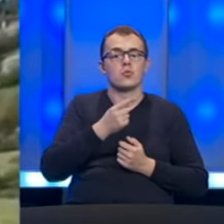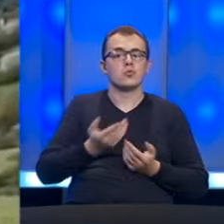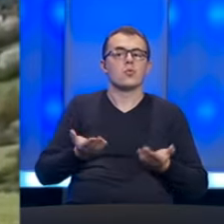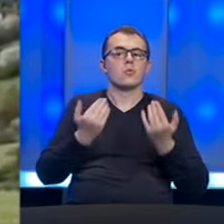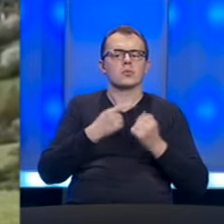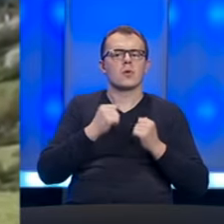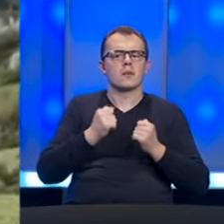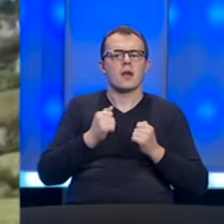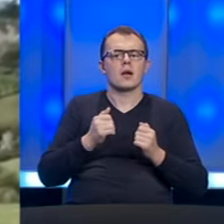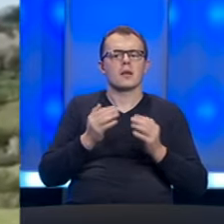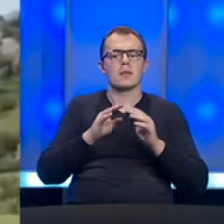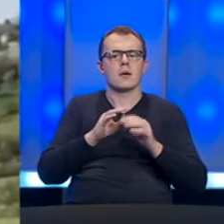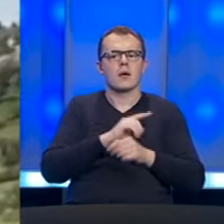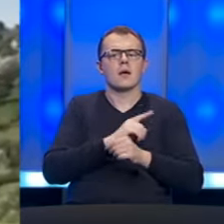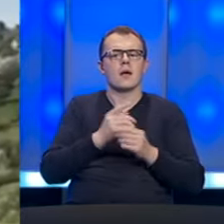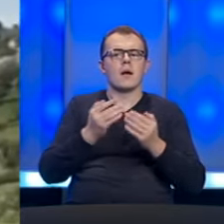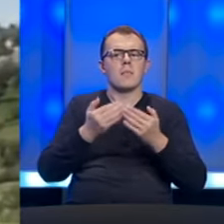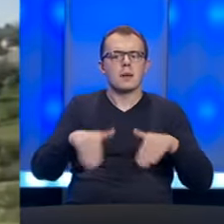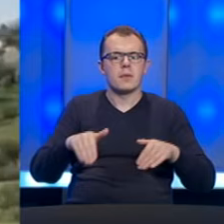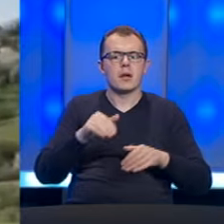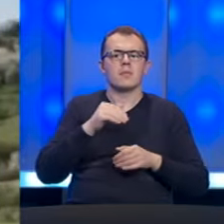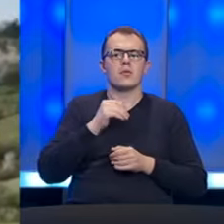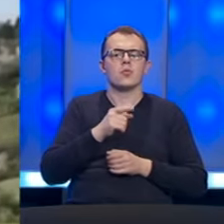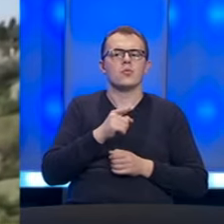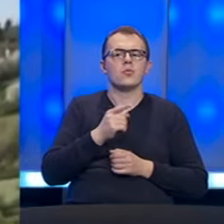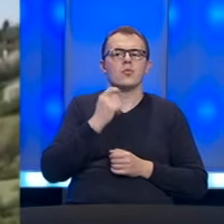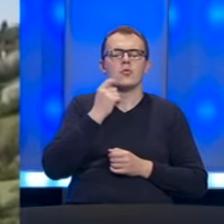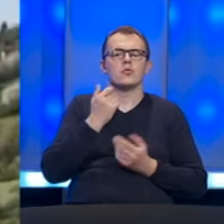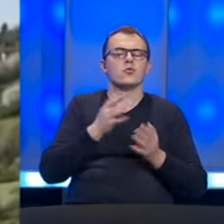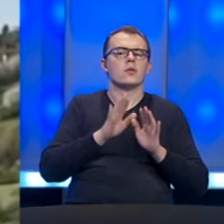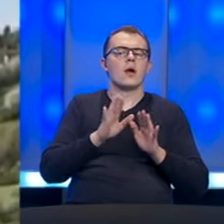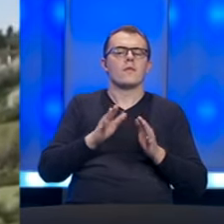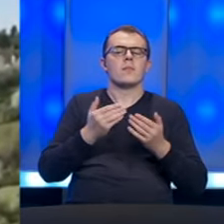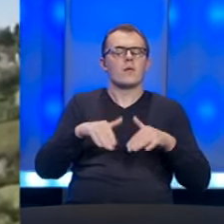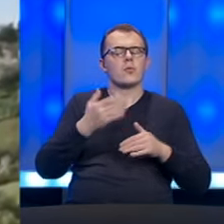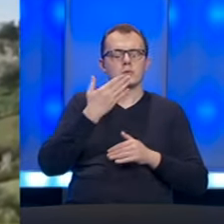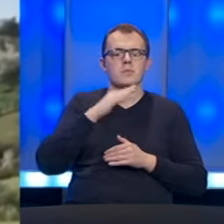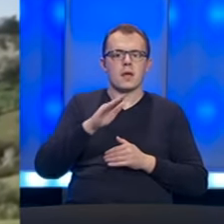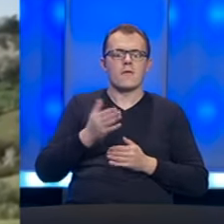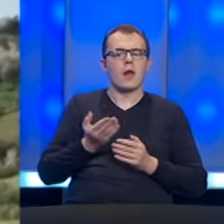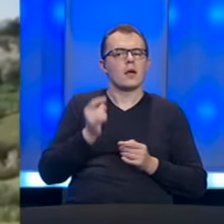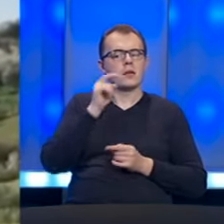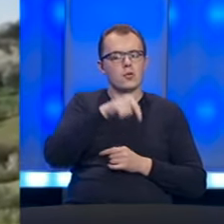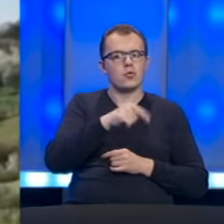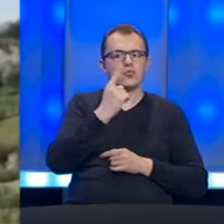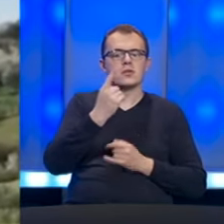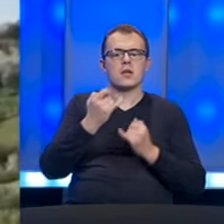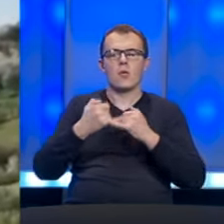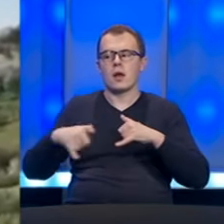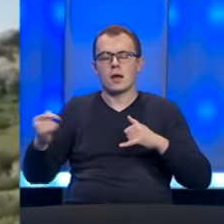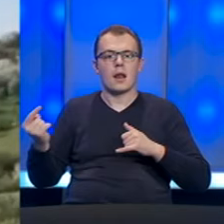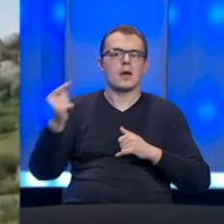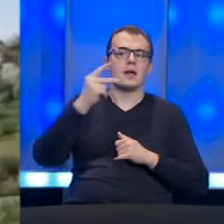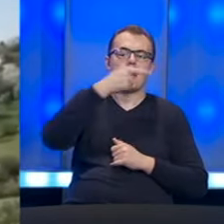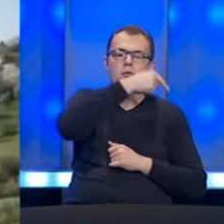takvim preprekama, nije bilo ni struje ni vode, ljudi su uprkos takvim preprekama uspijevali da dođu s jednog kraja grada na